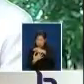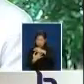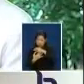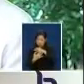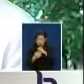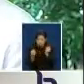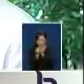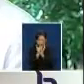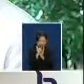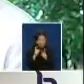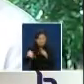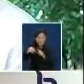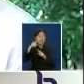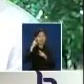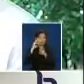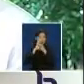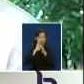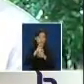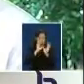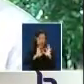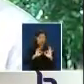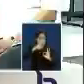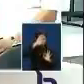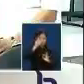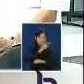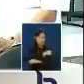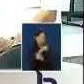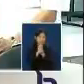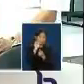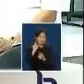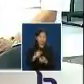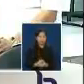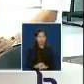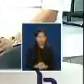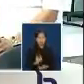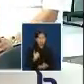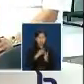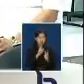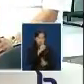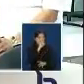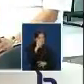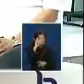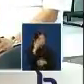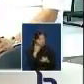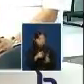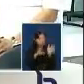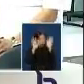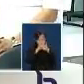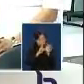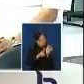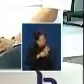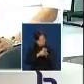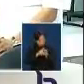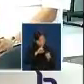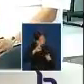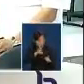างมากมายนะที่เราเป็นห่วง มีคนตั้งข้อสังเกตครับคุณหมอครับว่าตอนนี้โรคร้ายมันร้ายขึ้นไหมครับหรือว่ามันมีการกลายพันธุ์ของโร